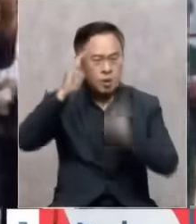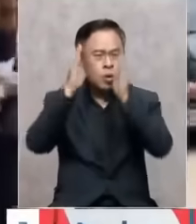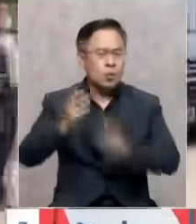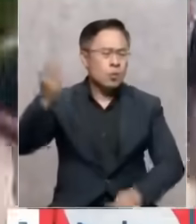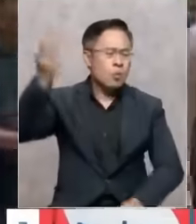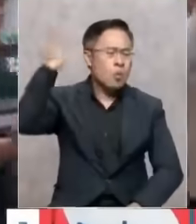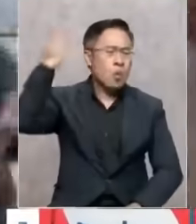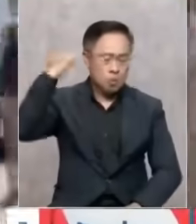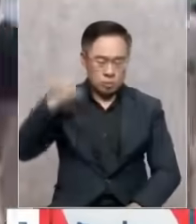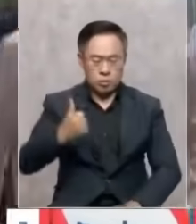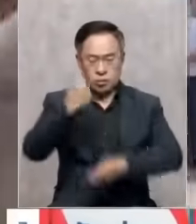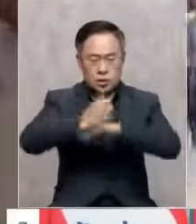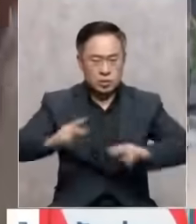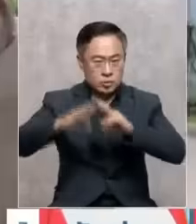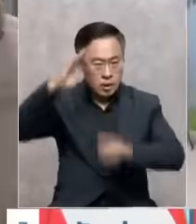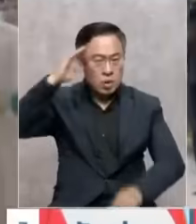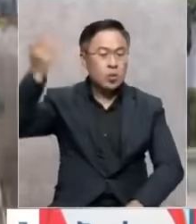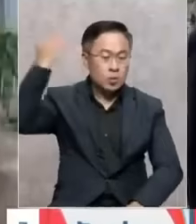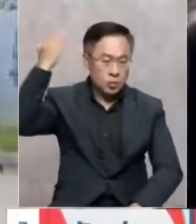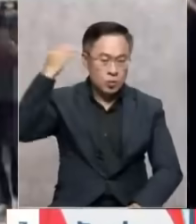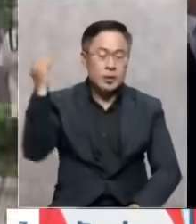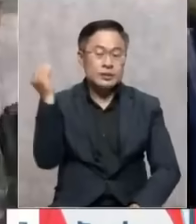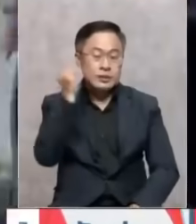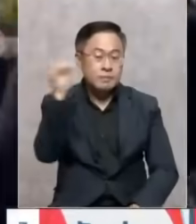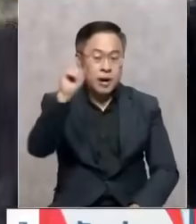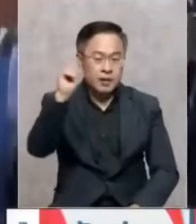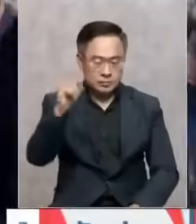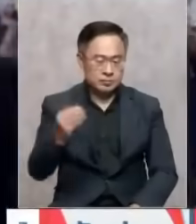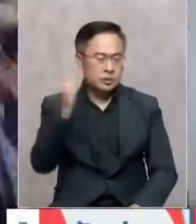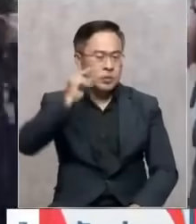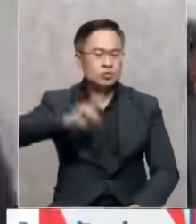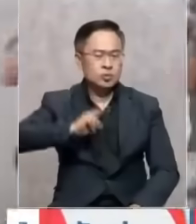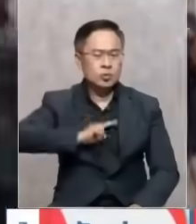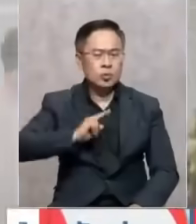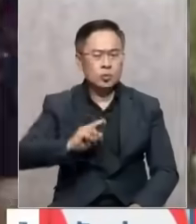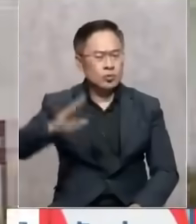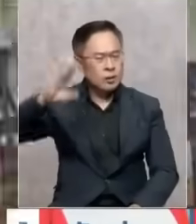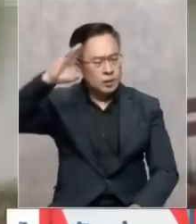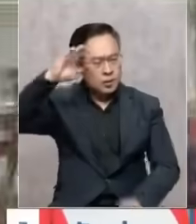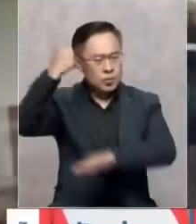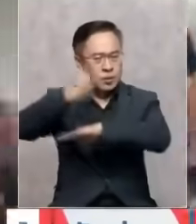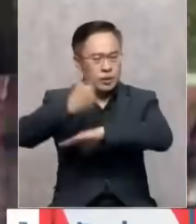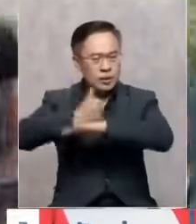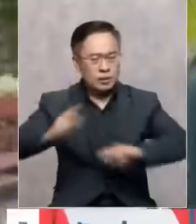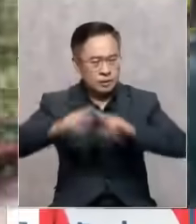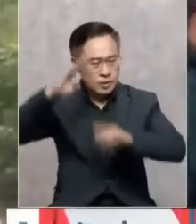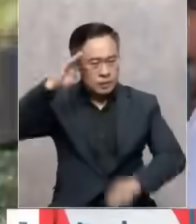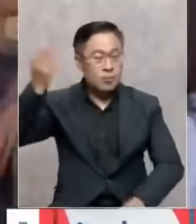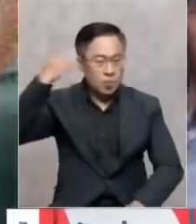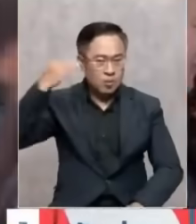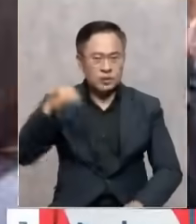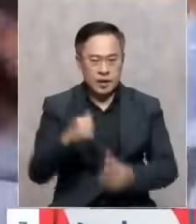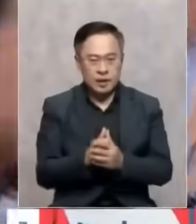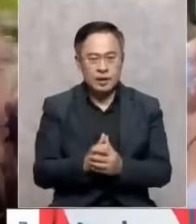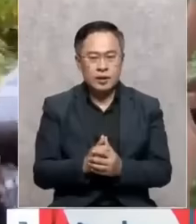ช้าไปถึงบ้านพักเลยค่ะเป็นบ้านพักส่วนตัวในย่านสายไหมไปช่วงประมาณ 9:49 น.ไปขอค